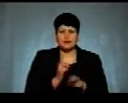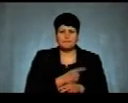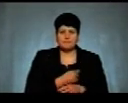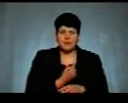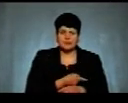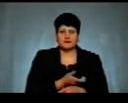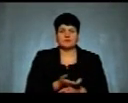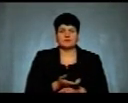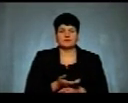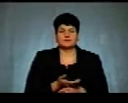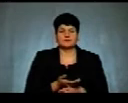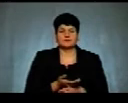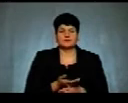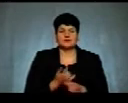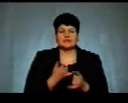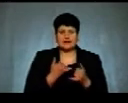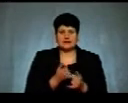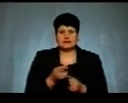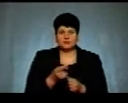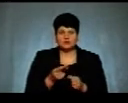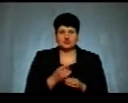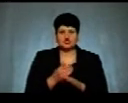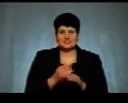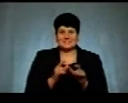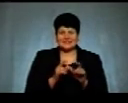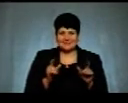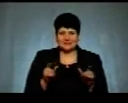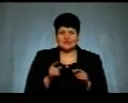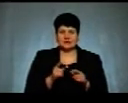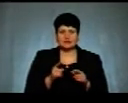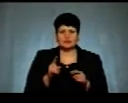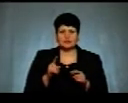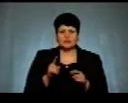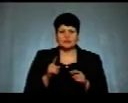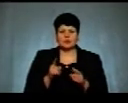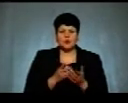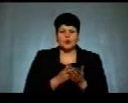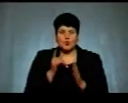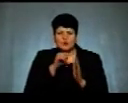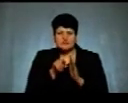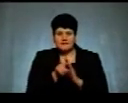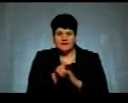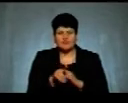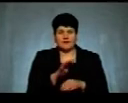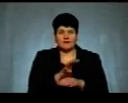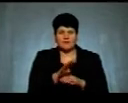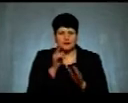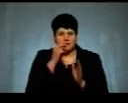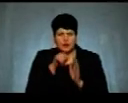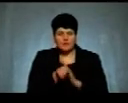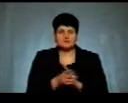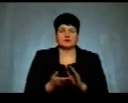медиків. Для Тернопільської частини – це номера обслуг, розвідники, артилерійські розвідки,